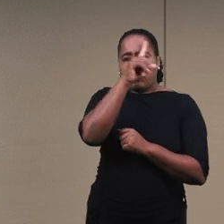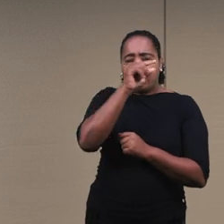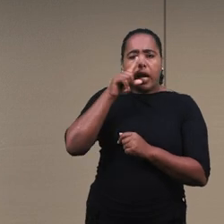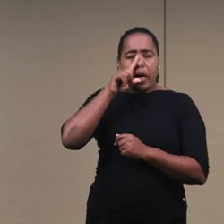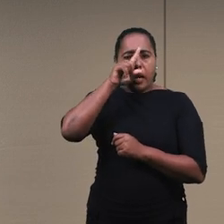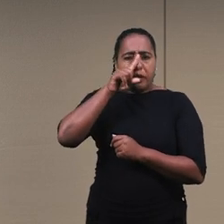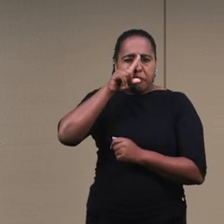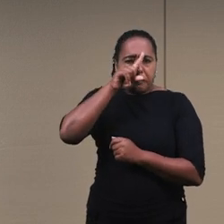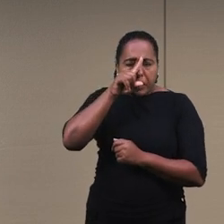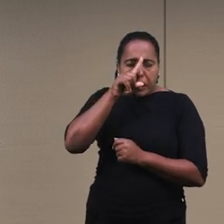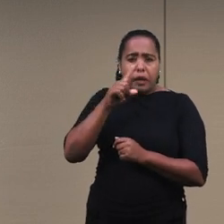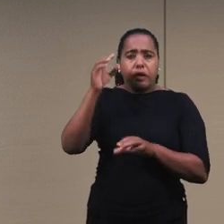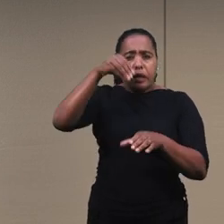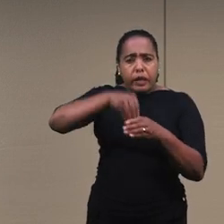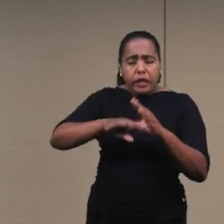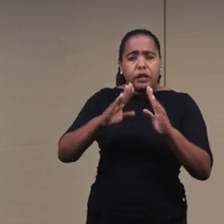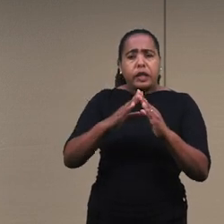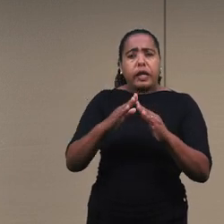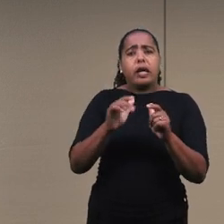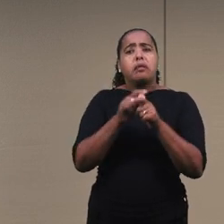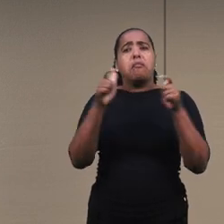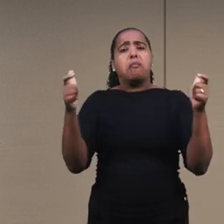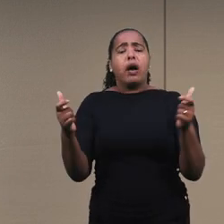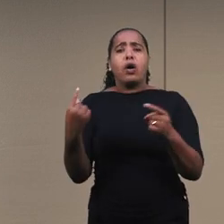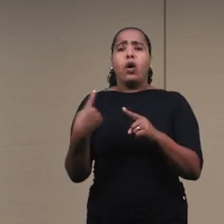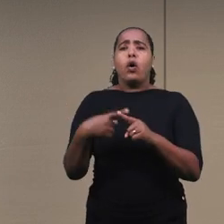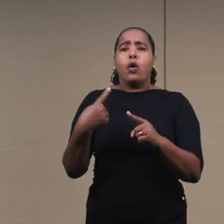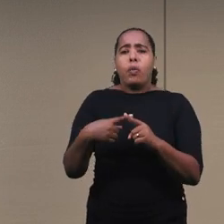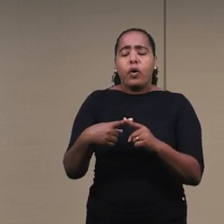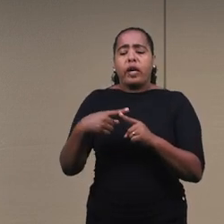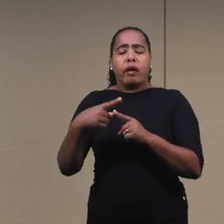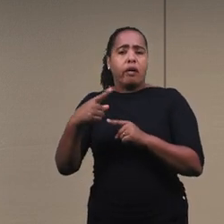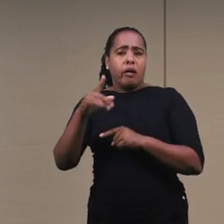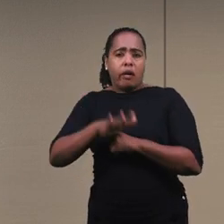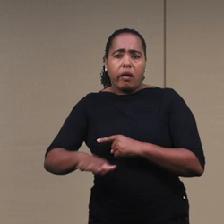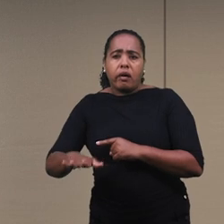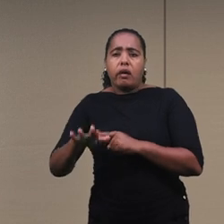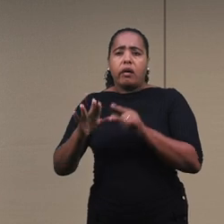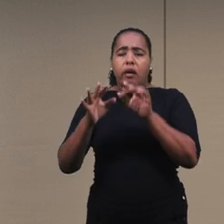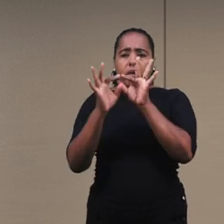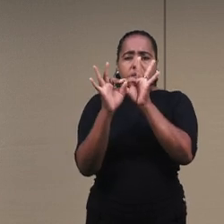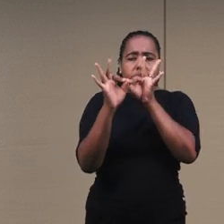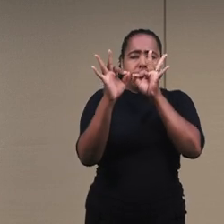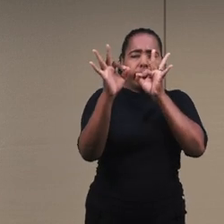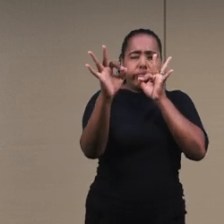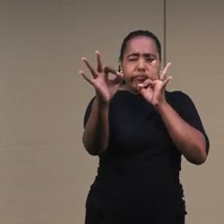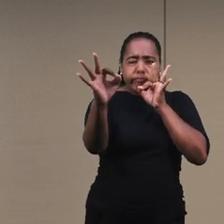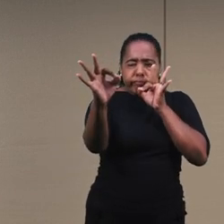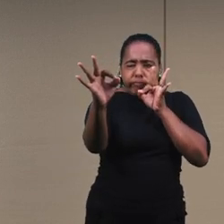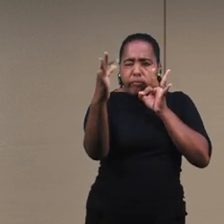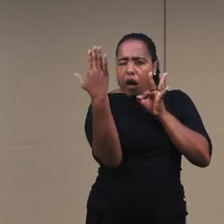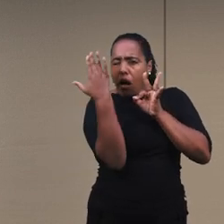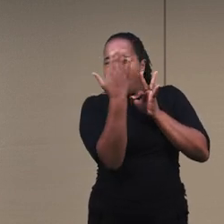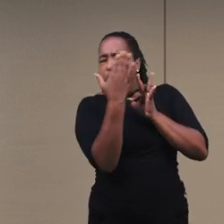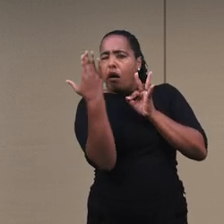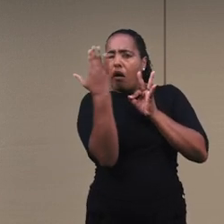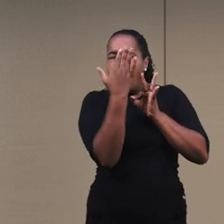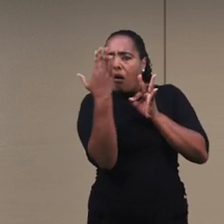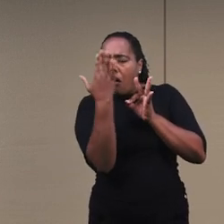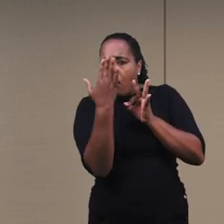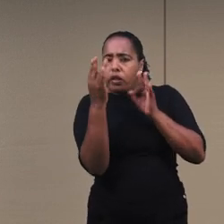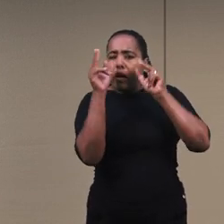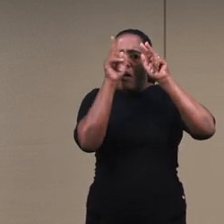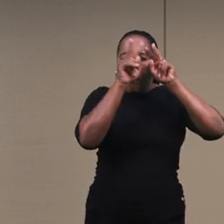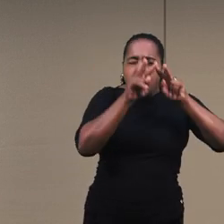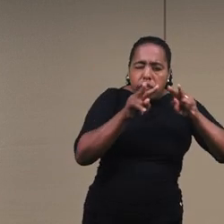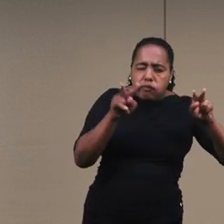de notre maison, ils sont plus grands parce que l'enfant ne va pas voir clairement et donc le champ